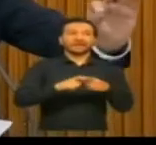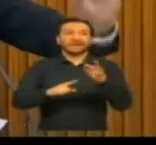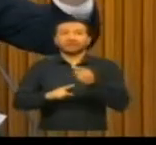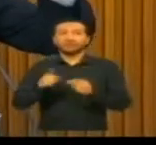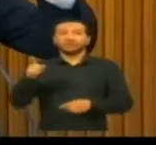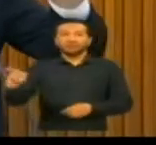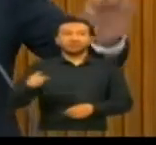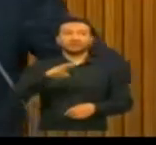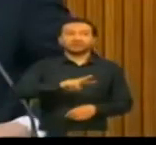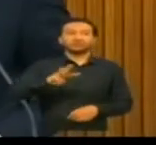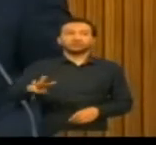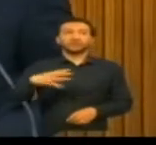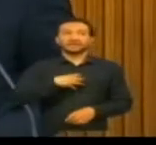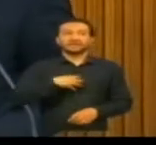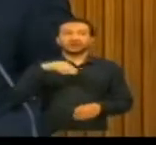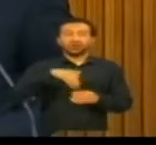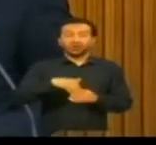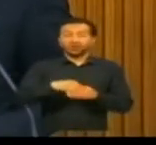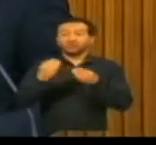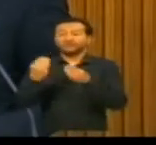İmamoğlu'na 23 Haziran'da oy verme